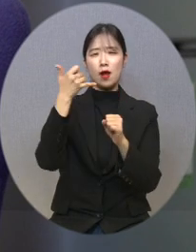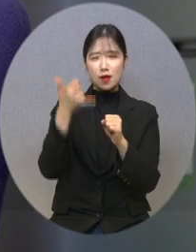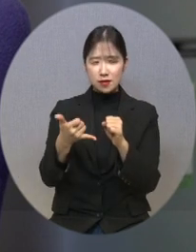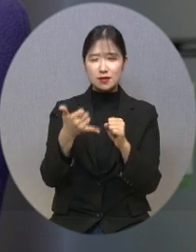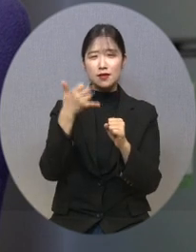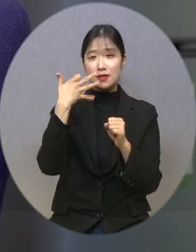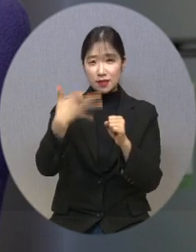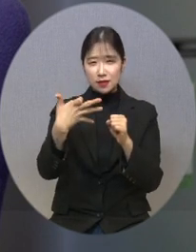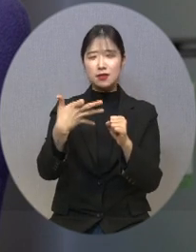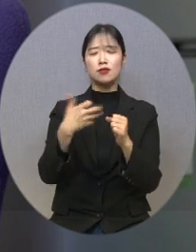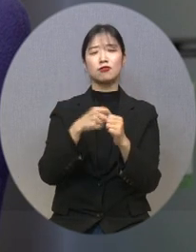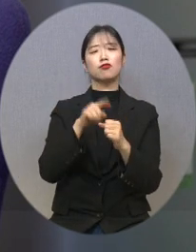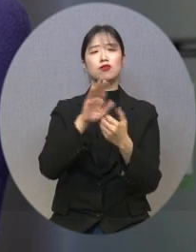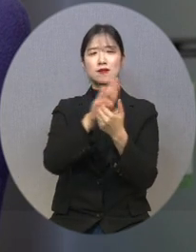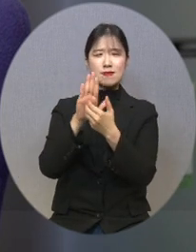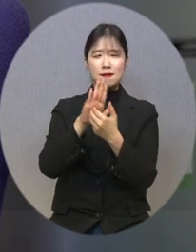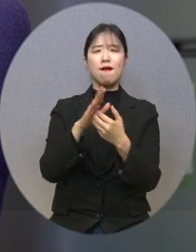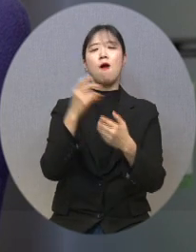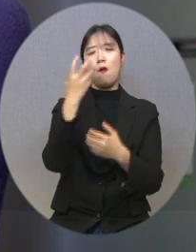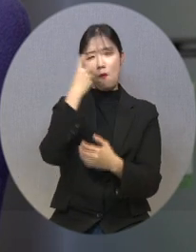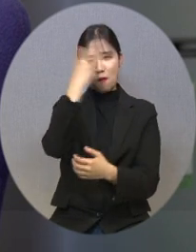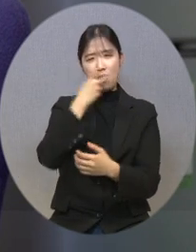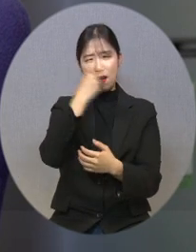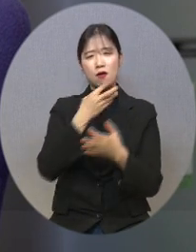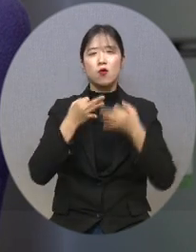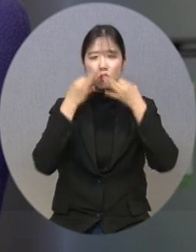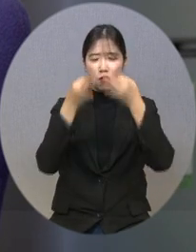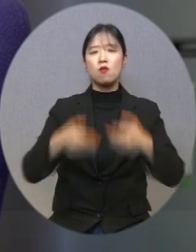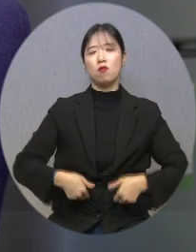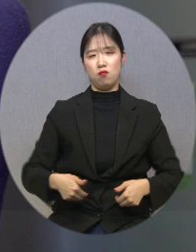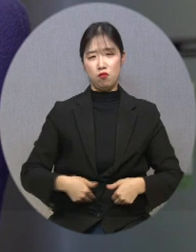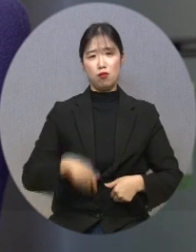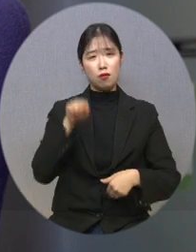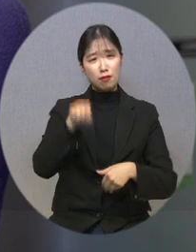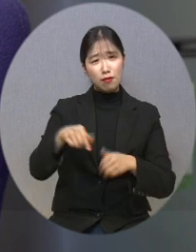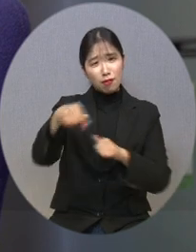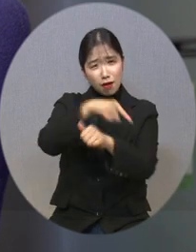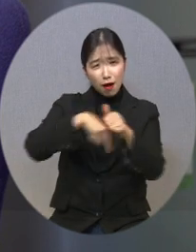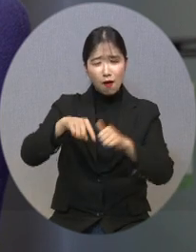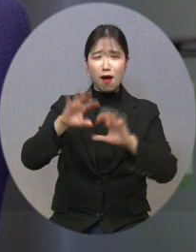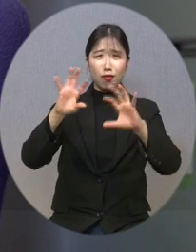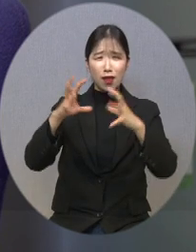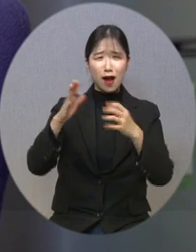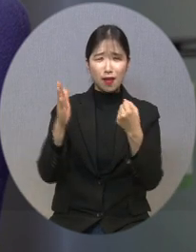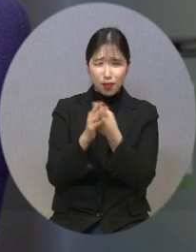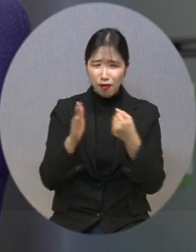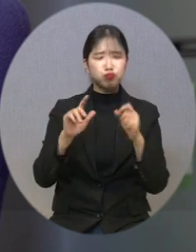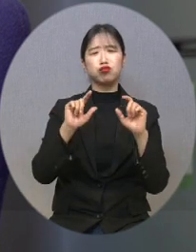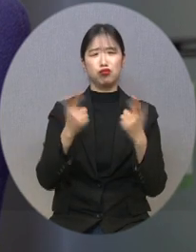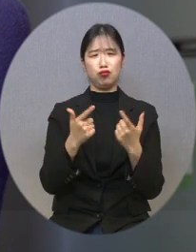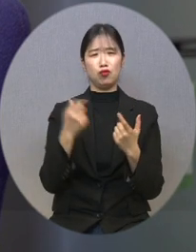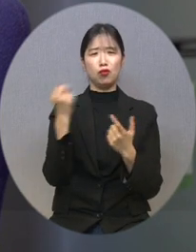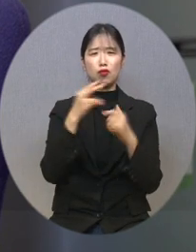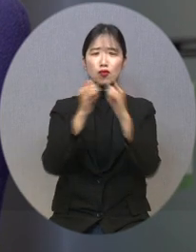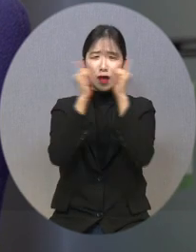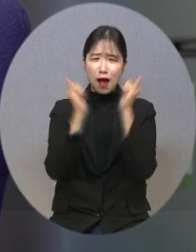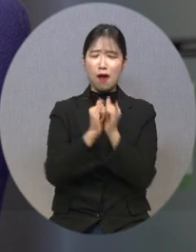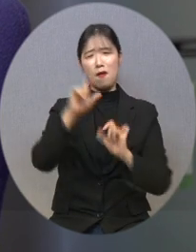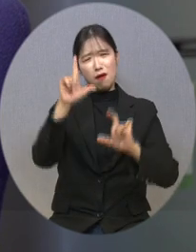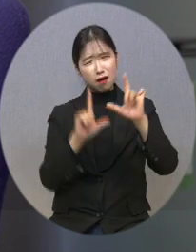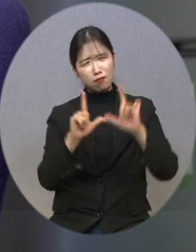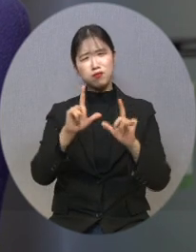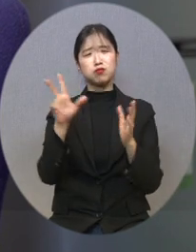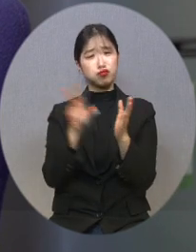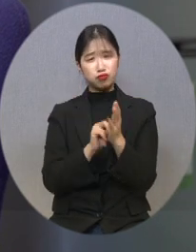대응 관리에도 노력을 해야 합니다. 이 상황은 나라 때문이 아닙니다. 또 혹은 사회 구조